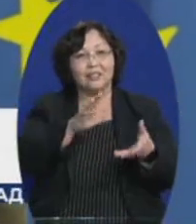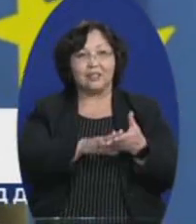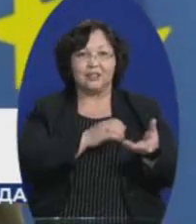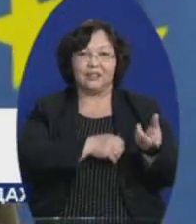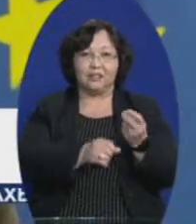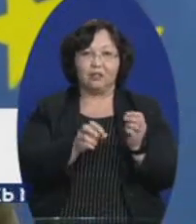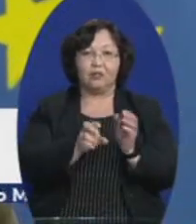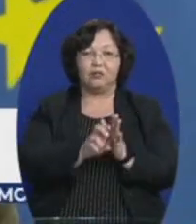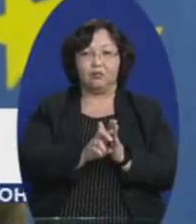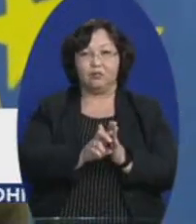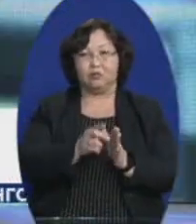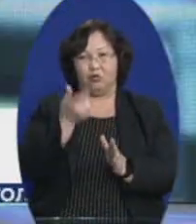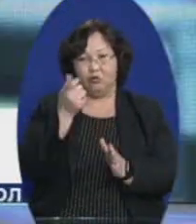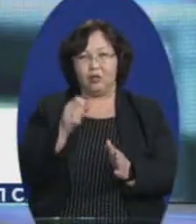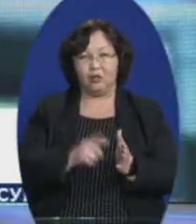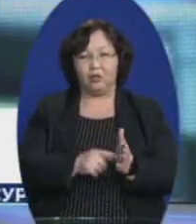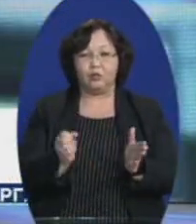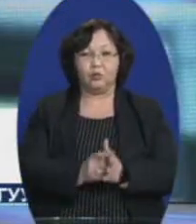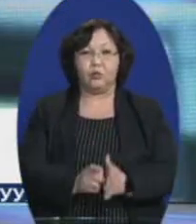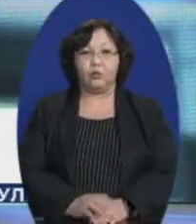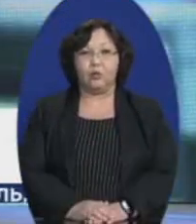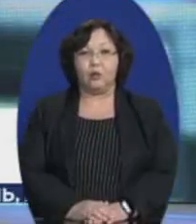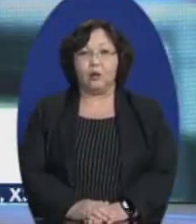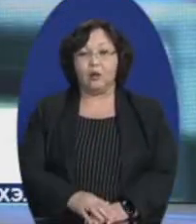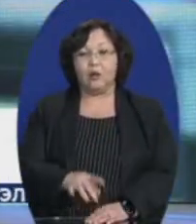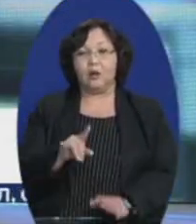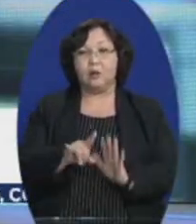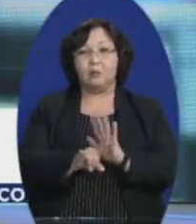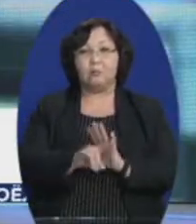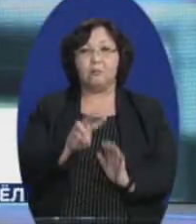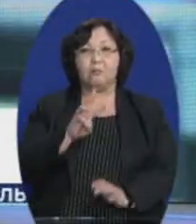юм а. Монгол мал аж ахуй хөдөө аж ахуйн гаралтай бүтээгдэхүүнийг эдийн